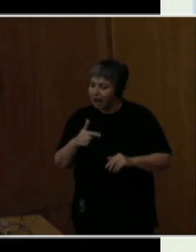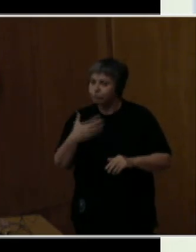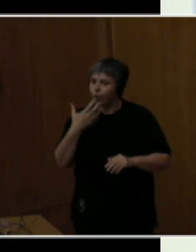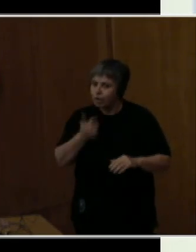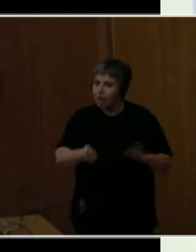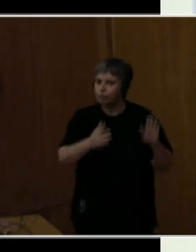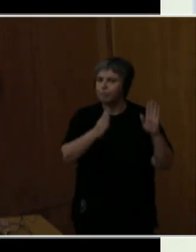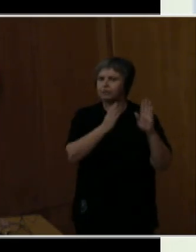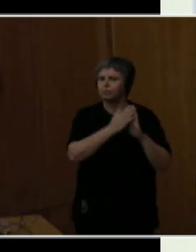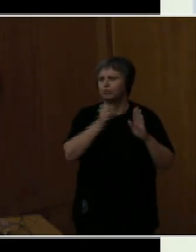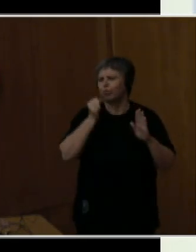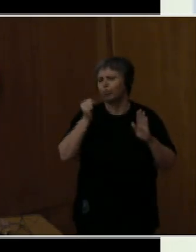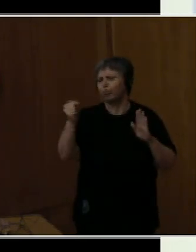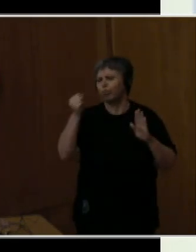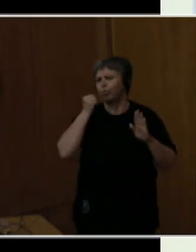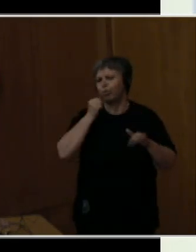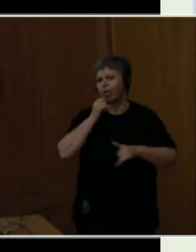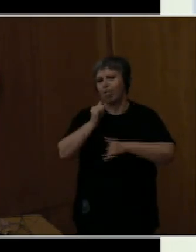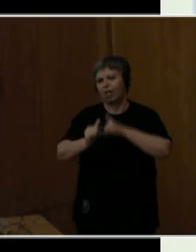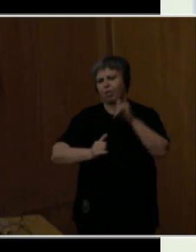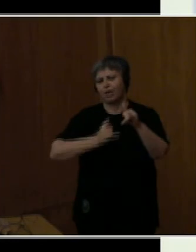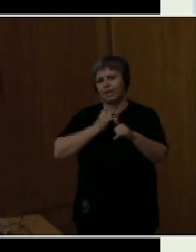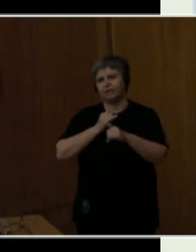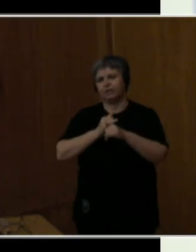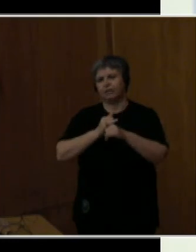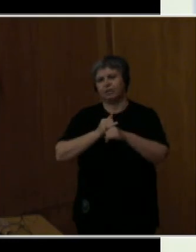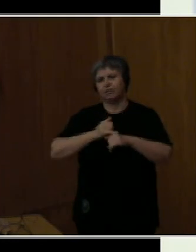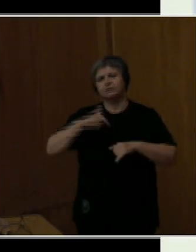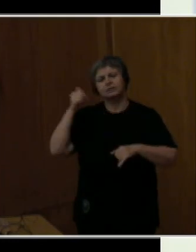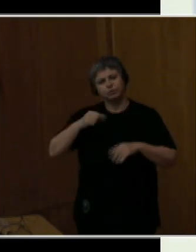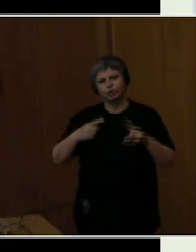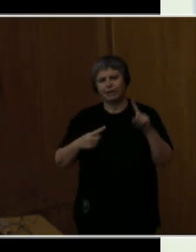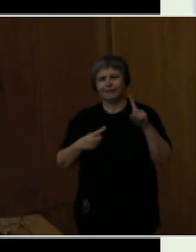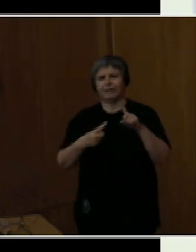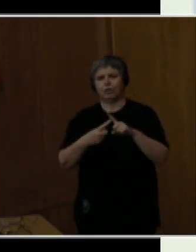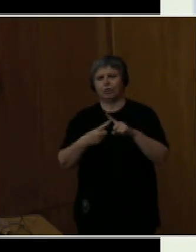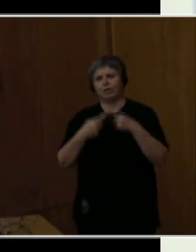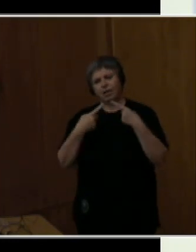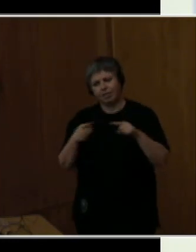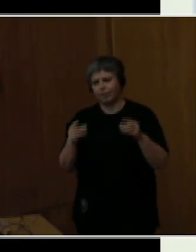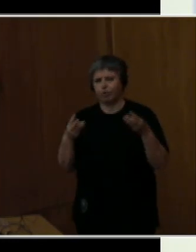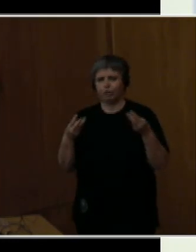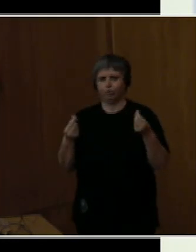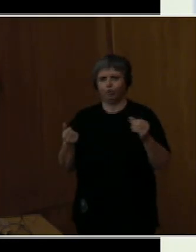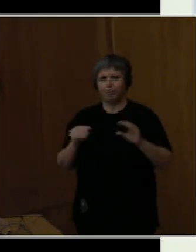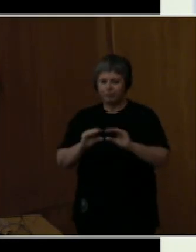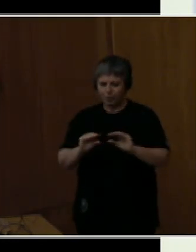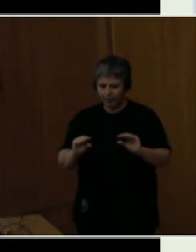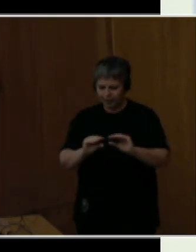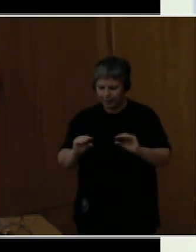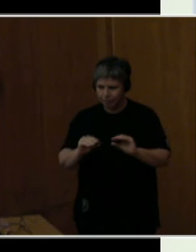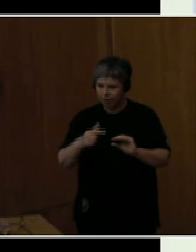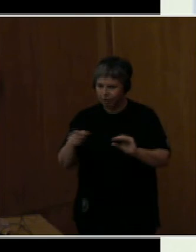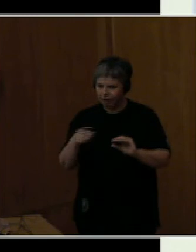θα υποστηριχθεί από άλλου είδους τεχνολογίες, διαφορετικά τύπου modems, είναι το